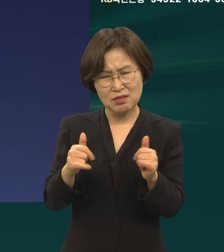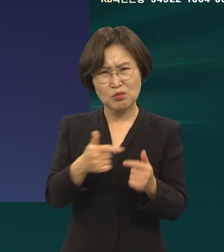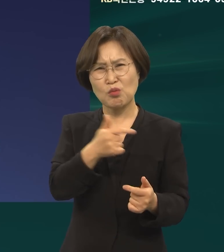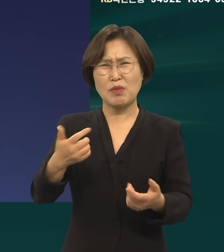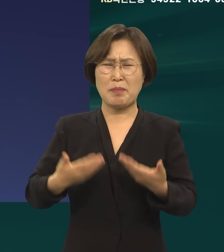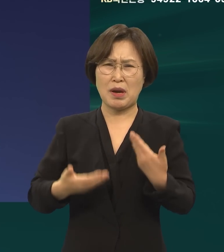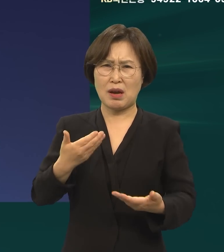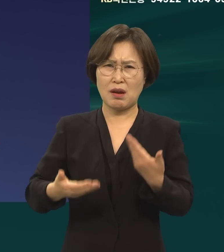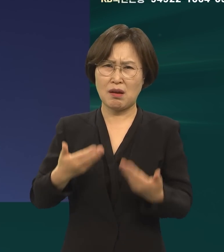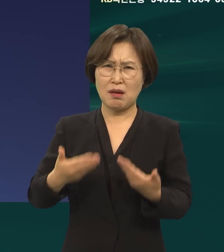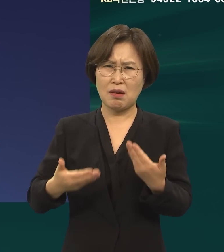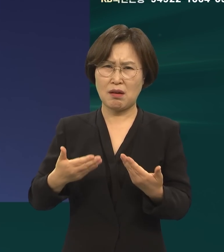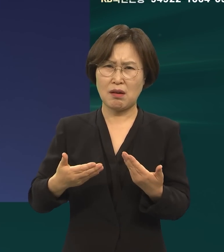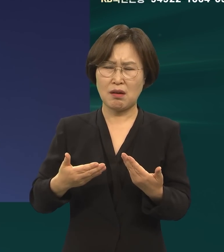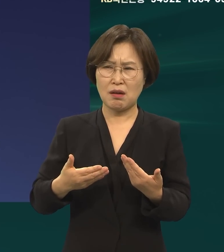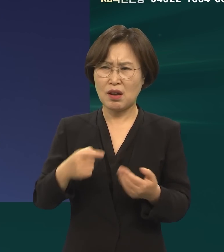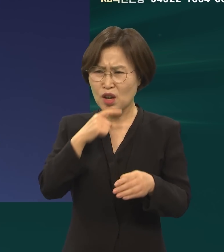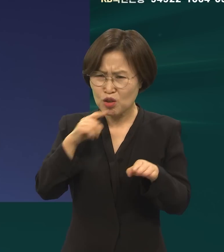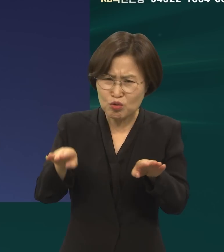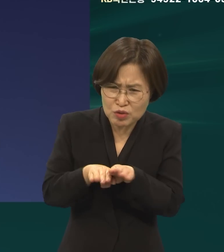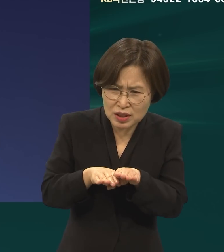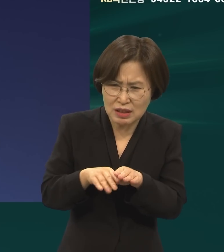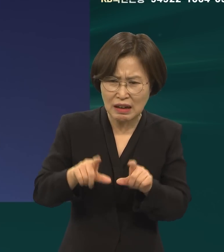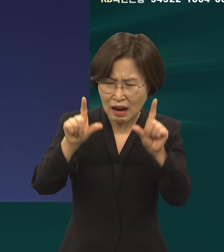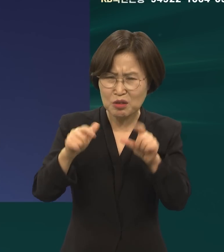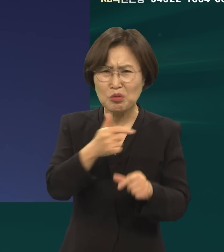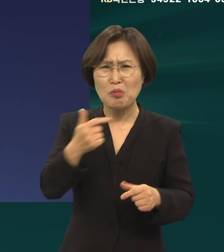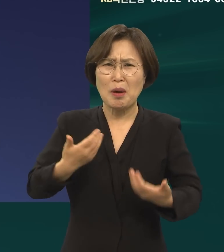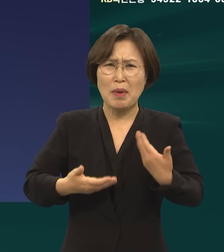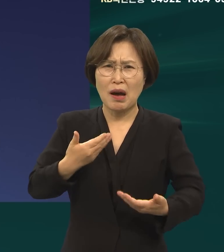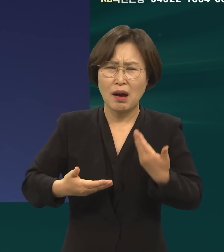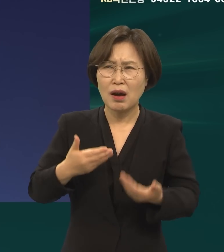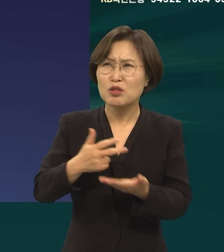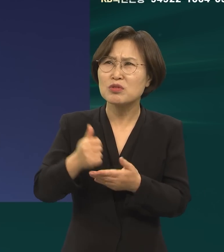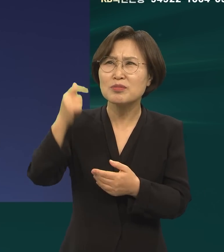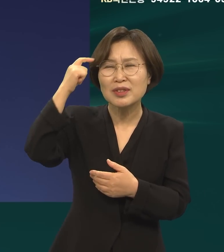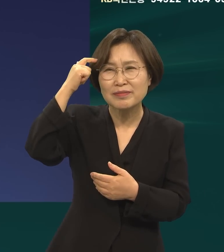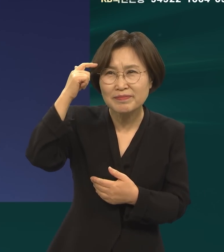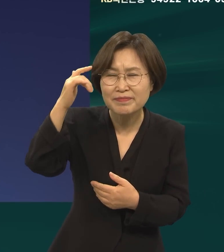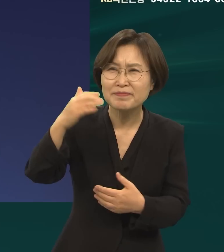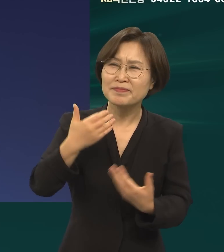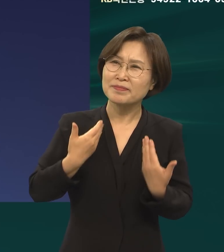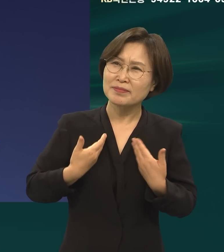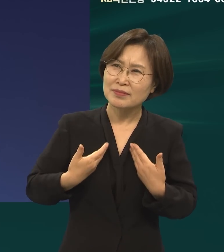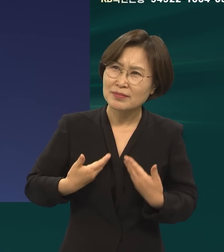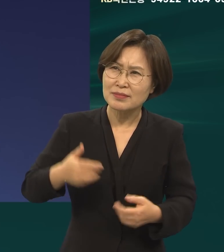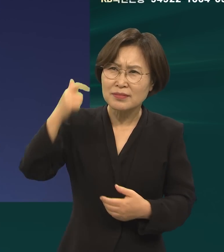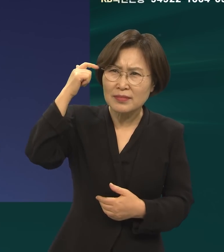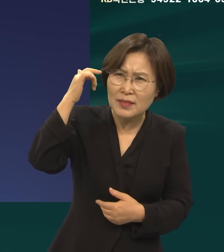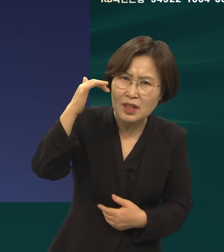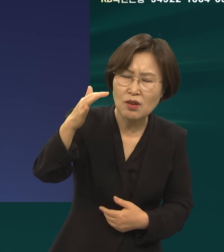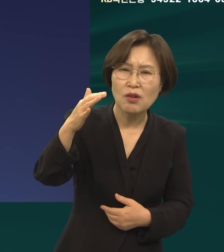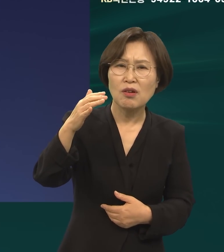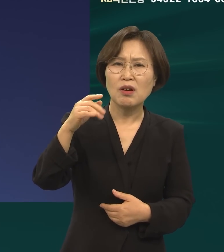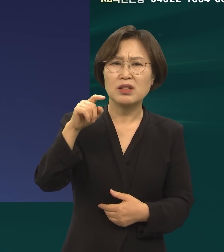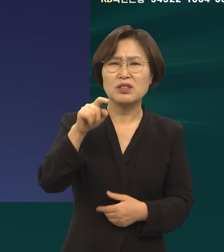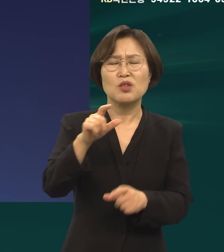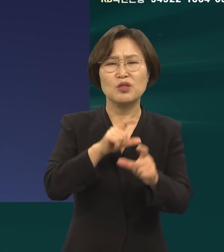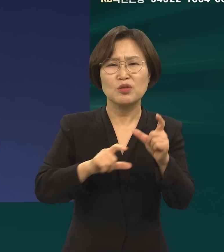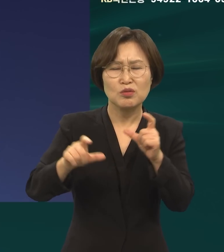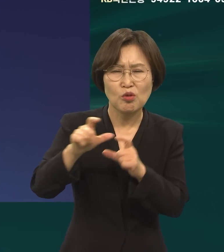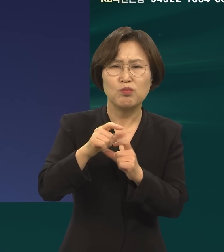안식일, 우리로 말하면 주일인데 주일도 너무 바쁘다는 거예요. 주님을 기억하는 그 누림을 더 누리고